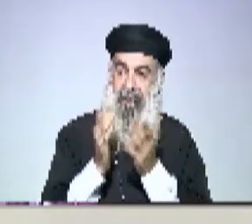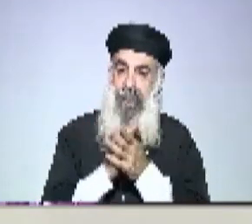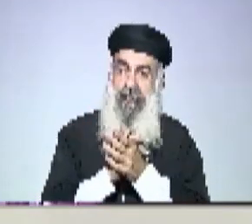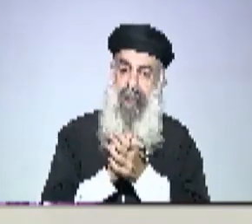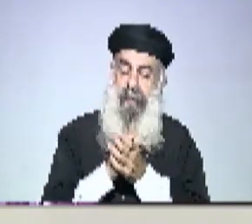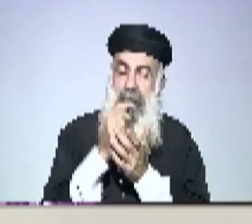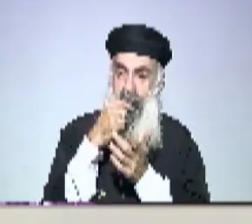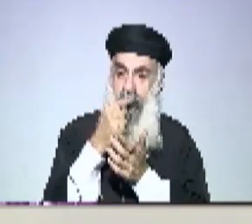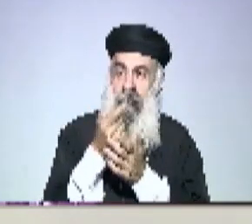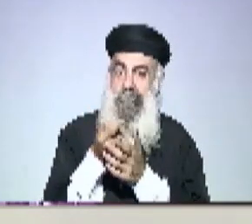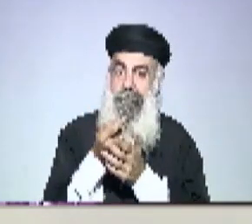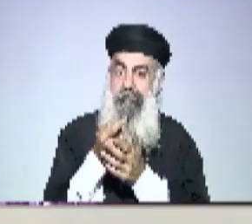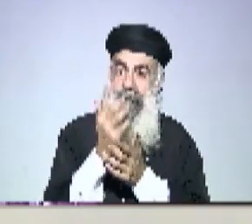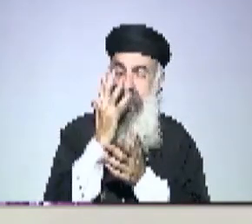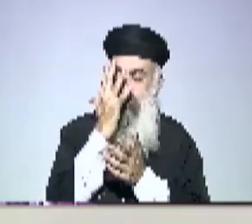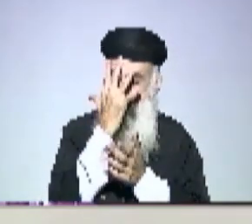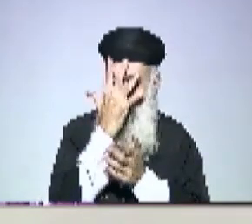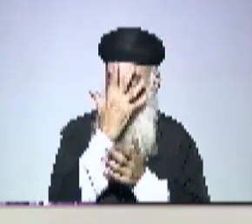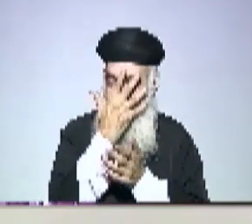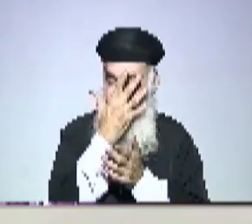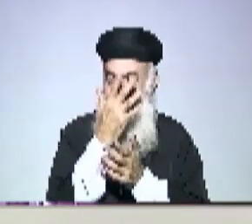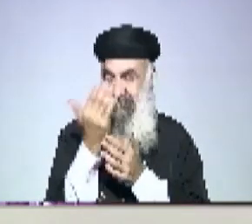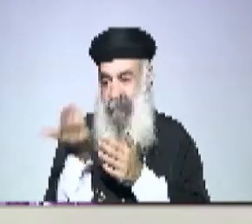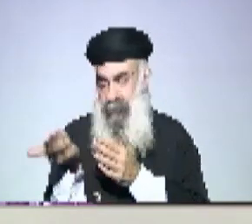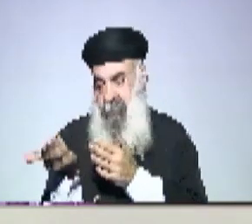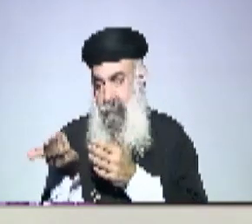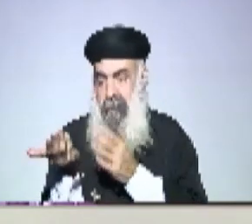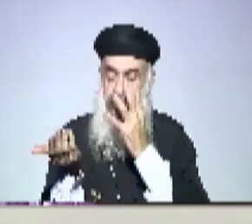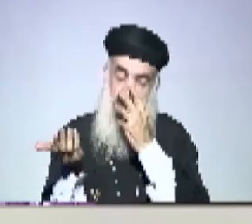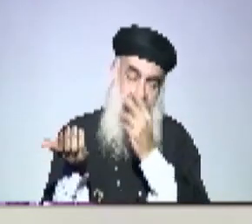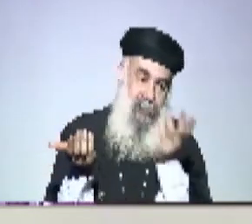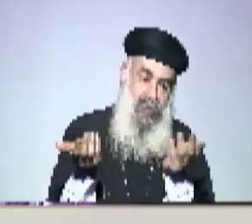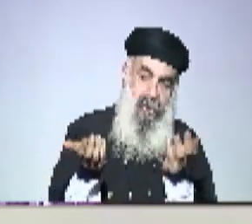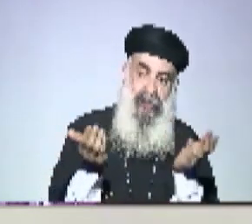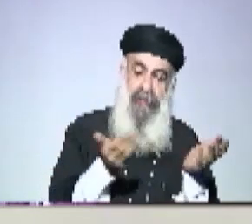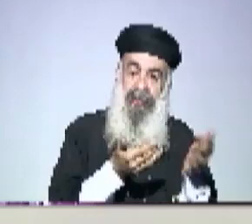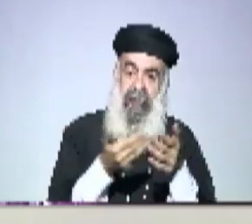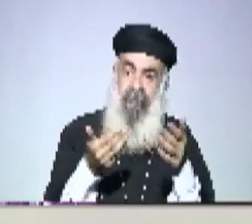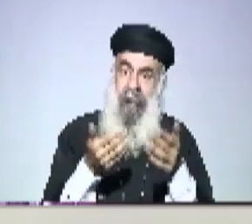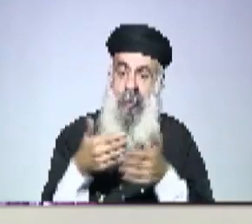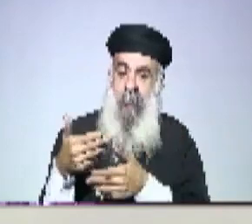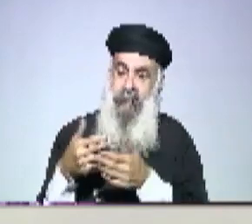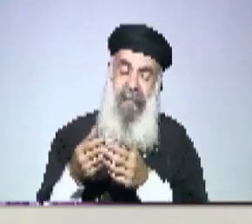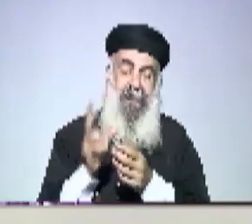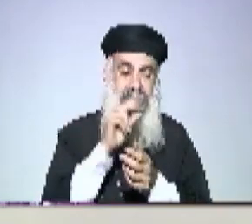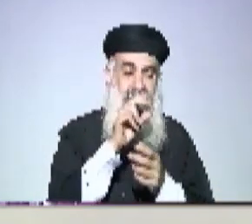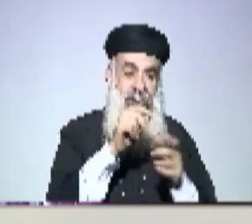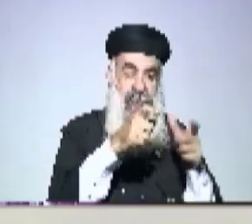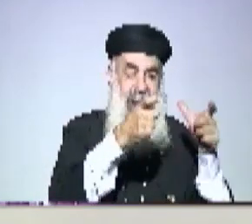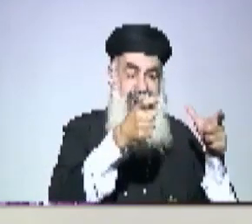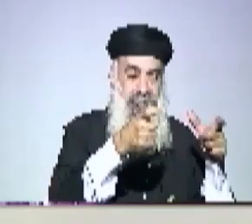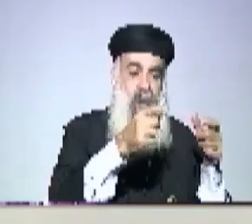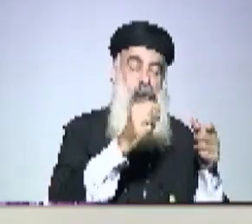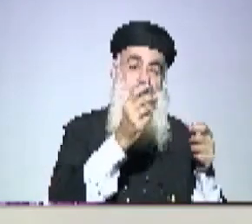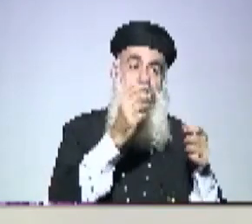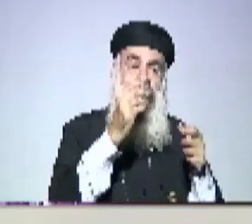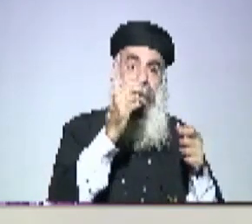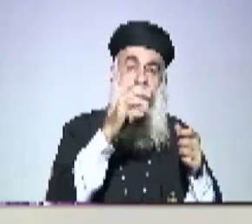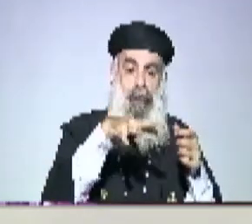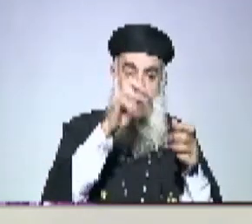بيقولوا المشبه المشبه به مثلا يقول شبهوا العذراء بالقسط الذهبي ومخلصنا